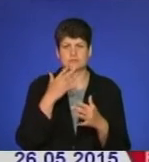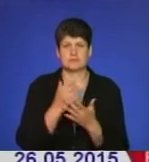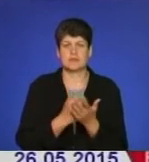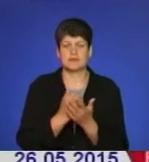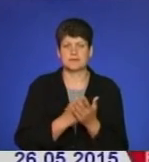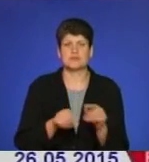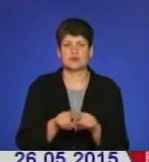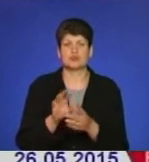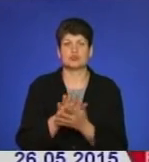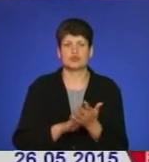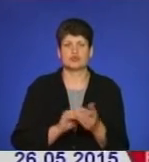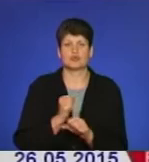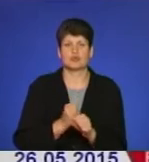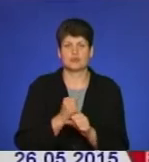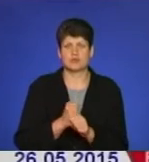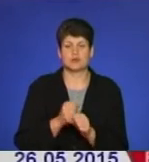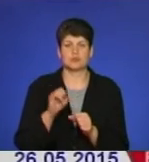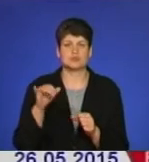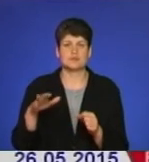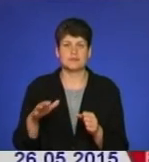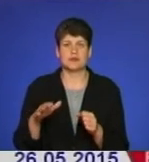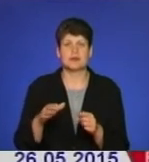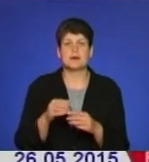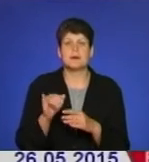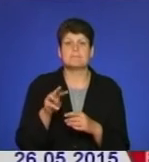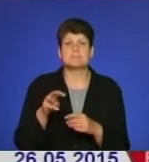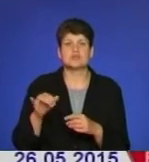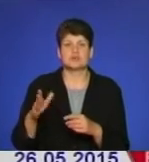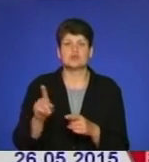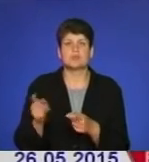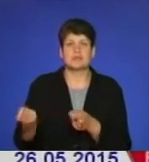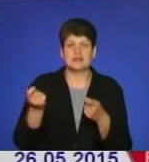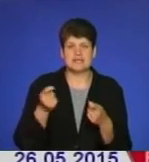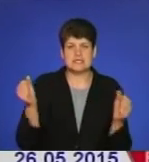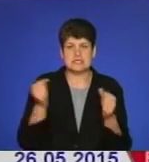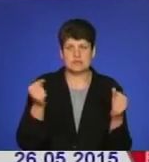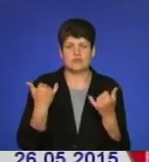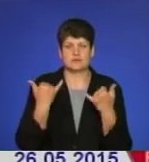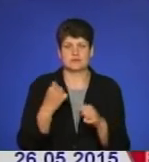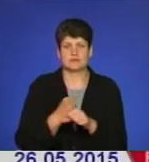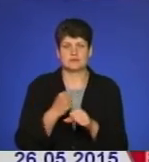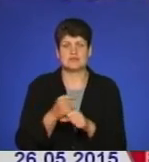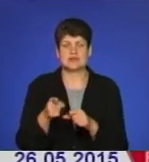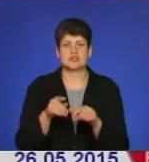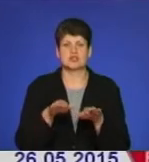Також продовжують виготовляти устілки. Мішковина, яку тернополяни принесли ще взимку, зараз у Русі. З неї